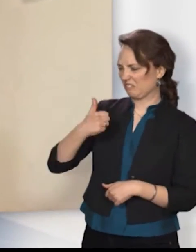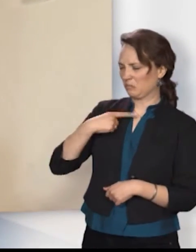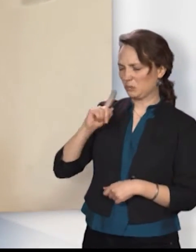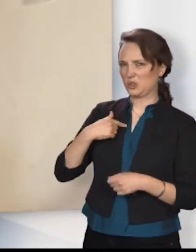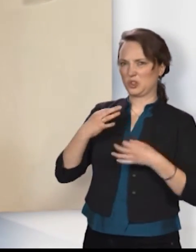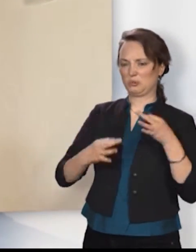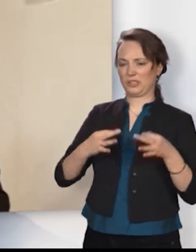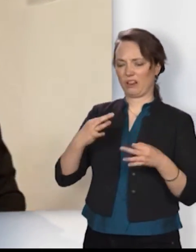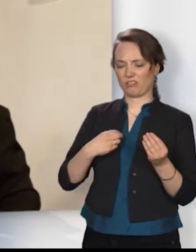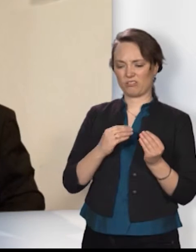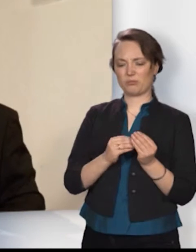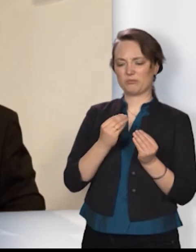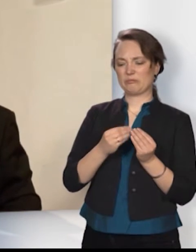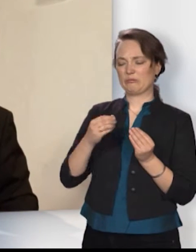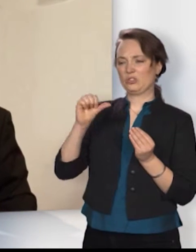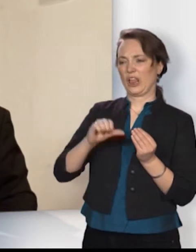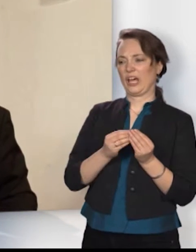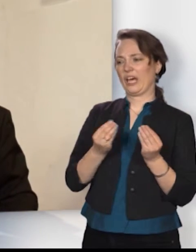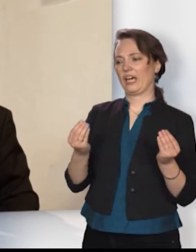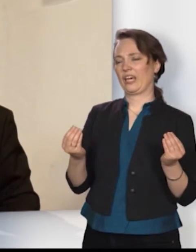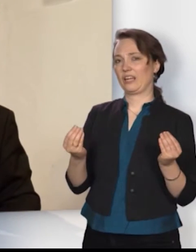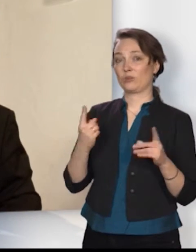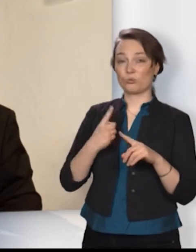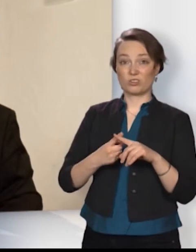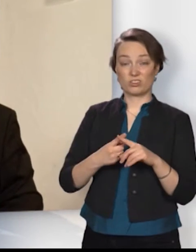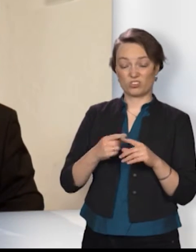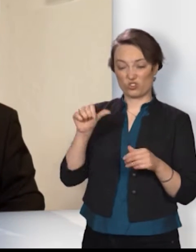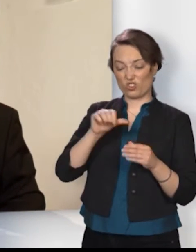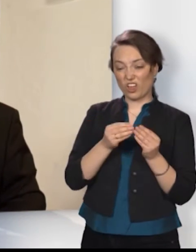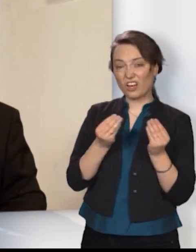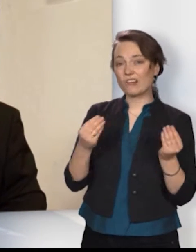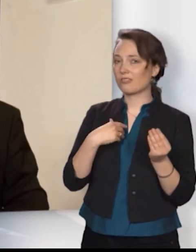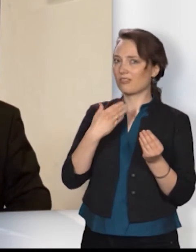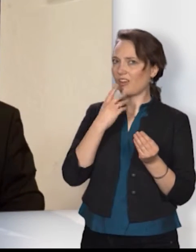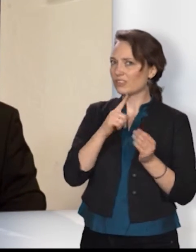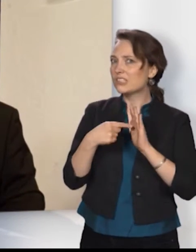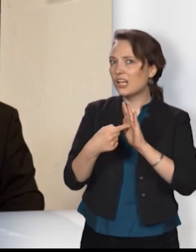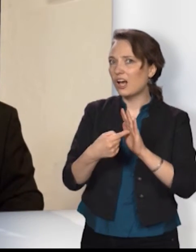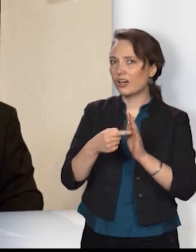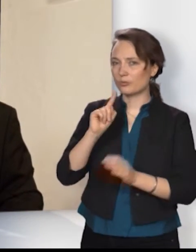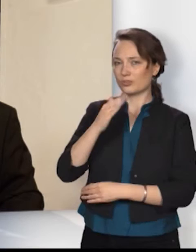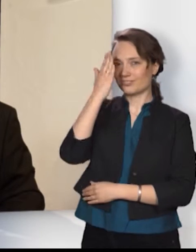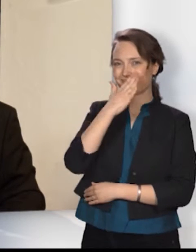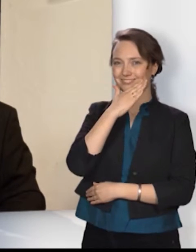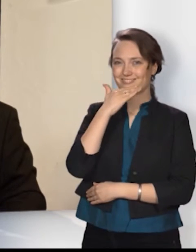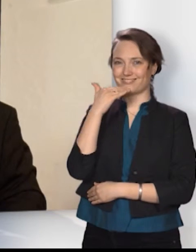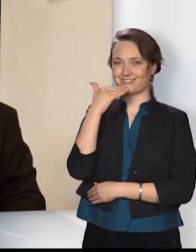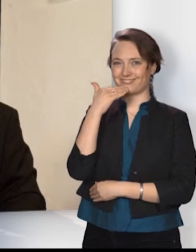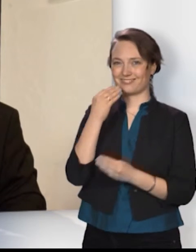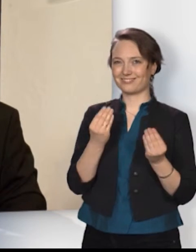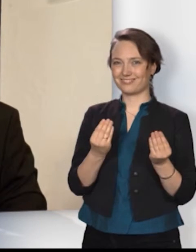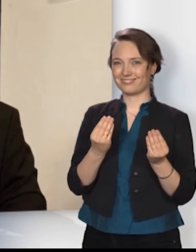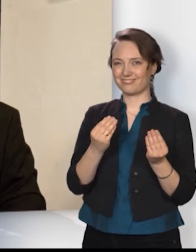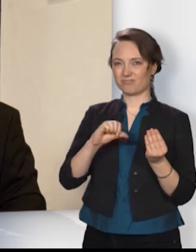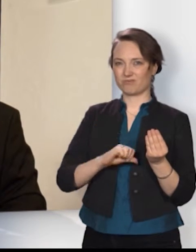und dann muss man auch noch gute Miene zum schlechten Spiel machen. Vielleicht geht es Ihnen mit Ihrem Blatt so wie